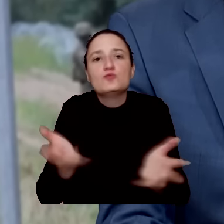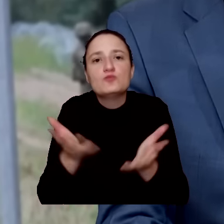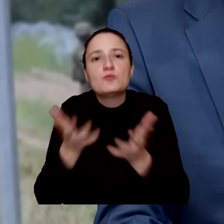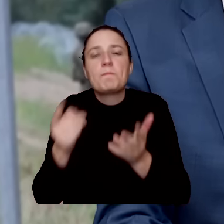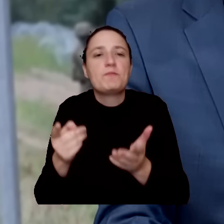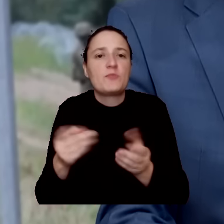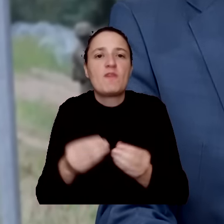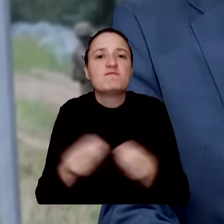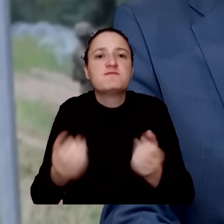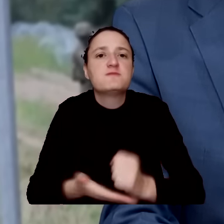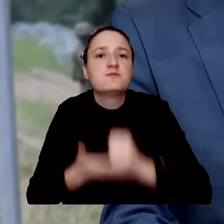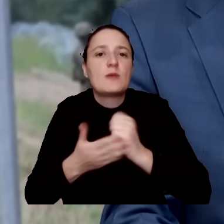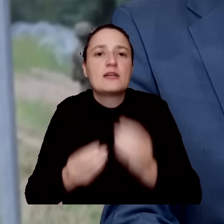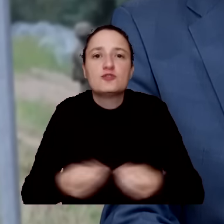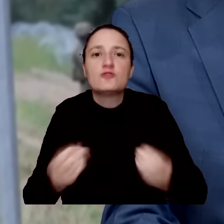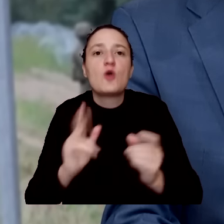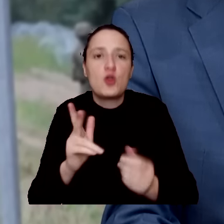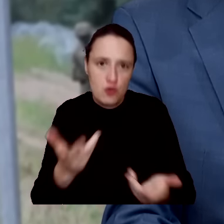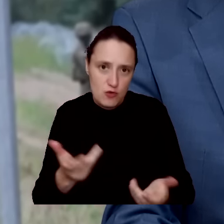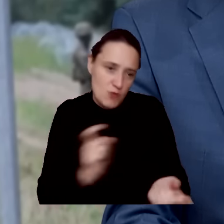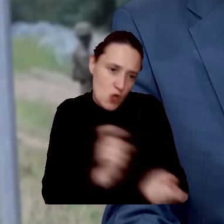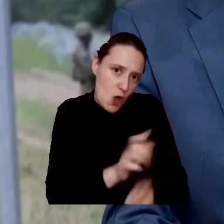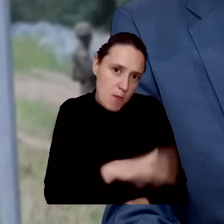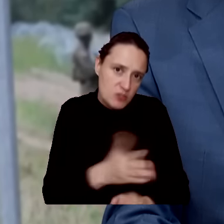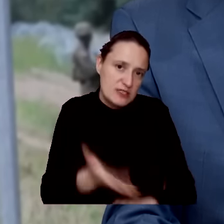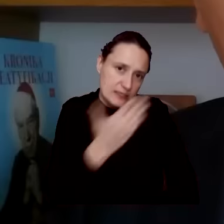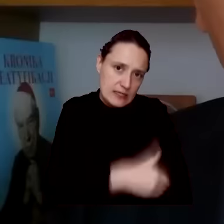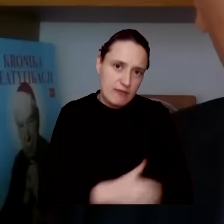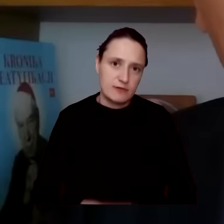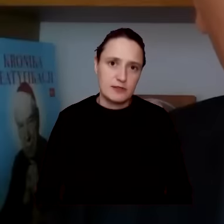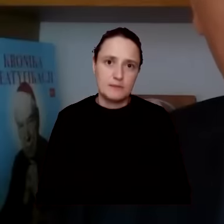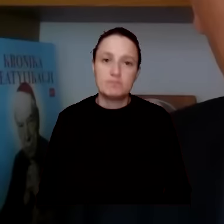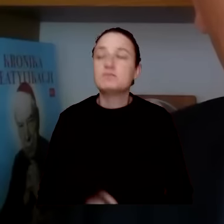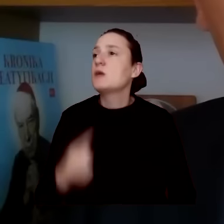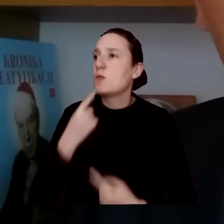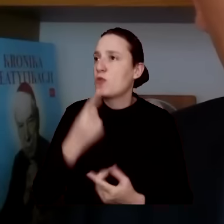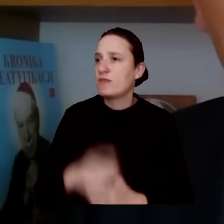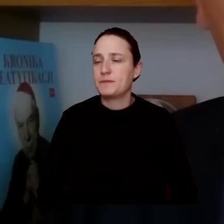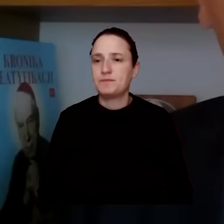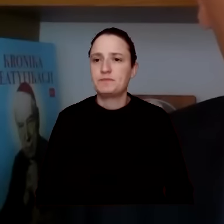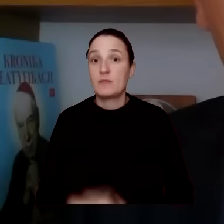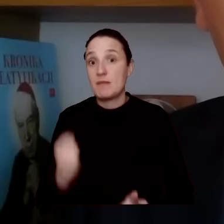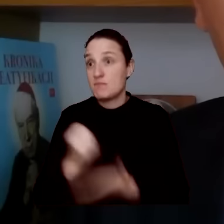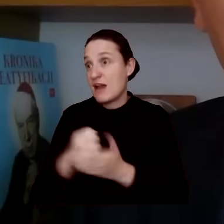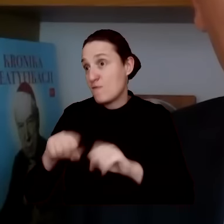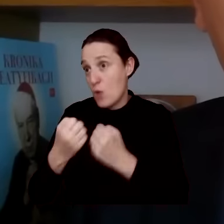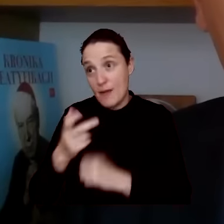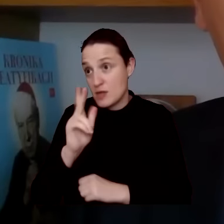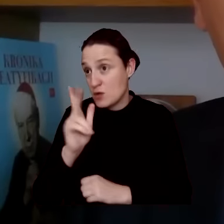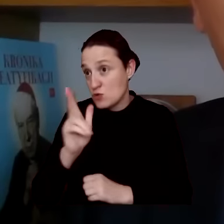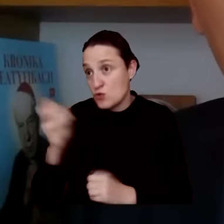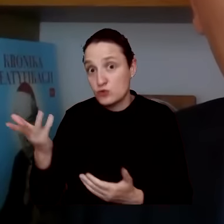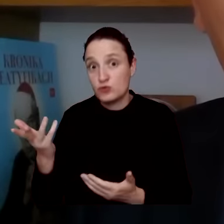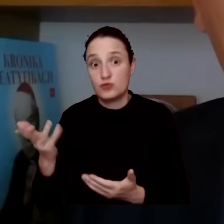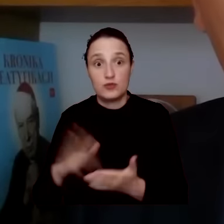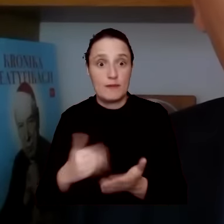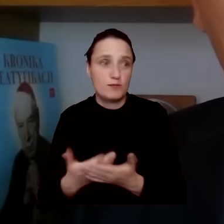pan profesor tą sytuację skomentował? Jeżeli ktoś łamie prawo, jeżeli byśmy do